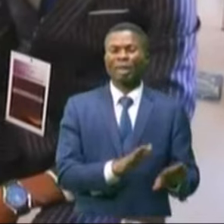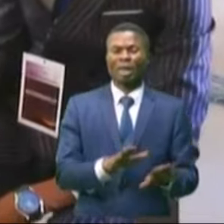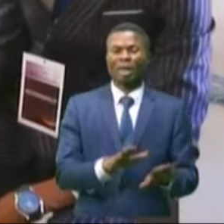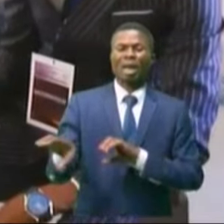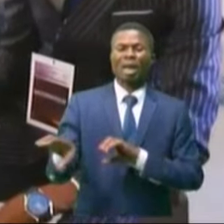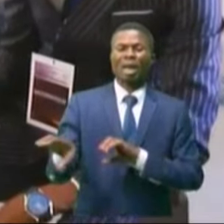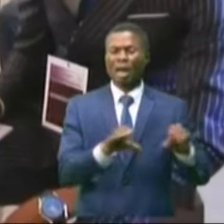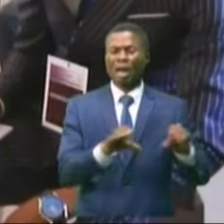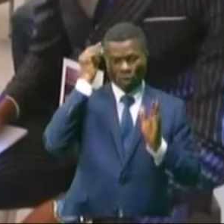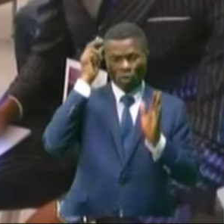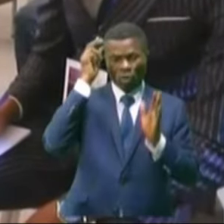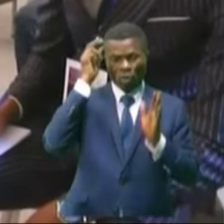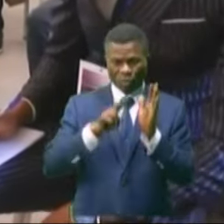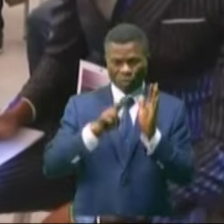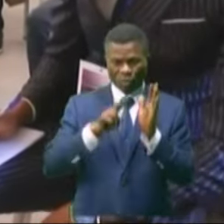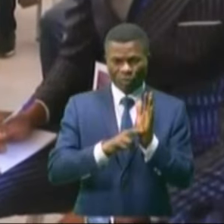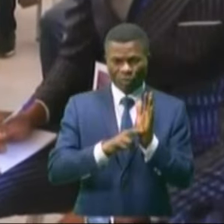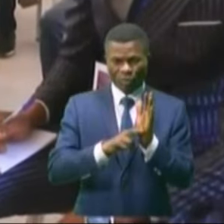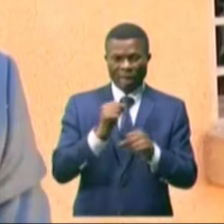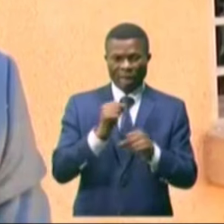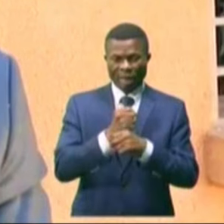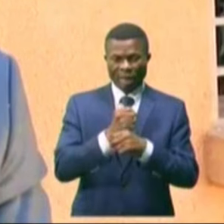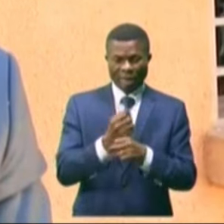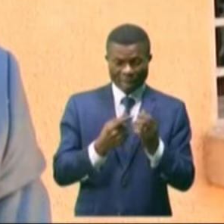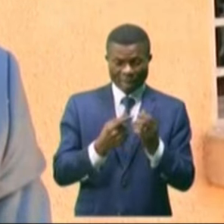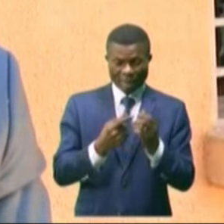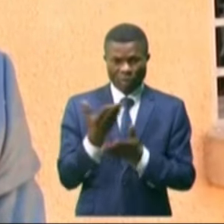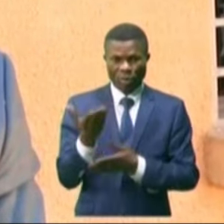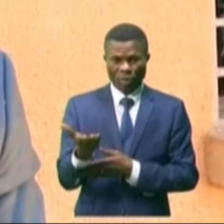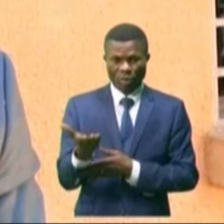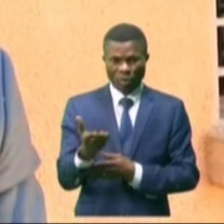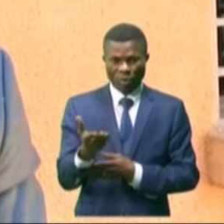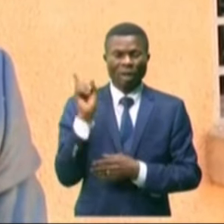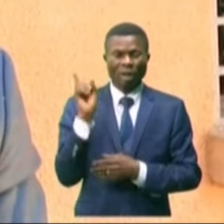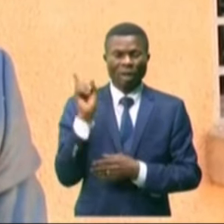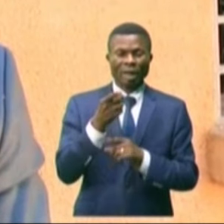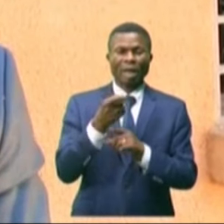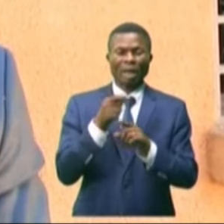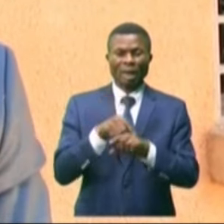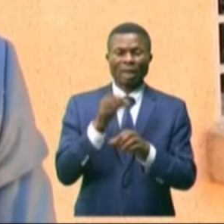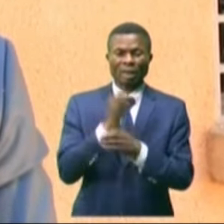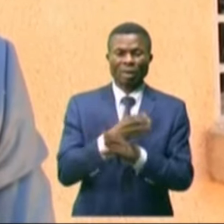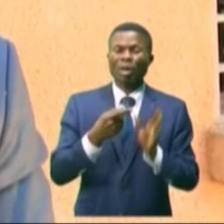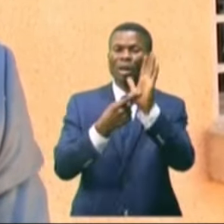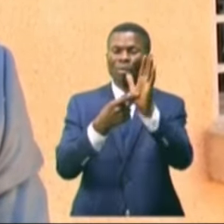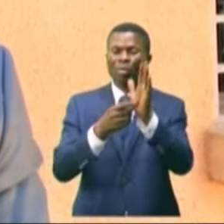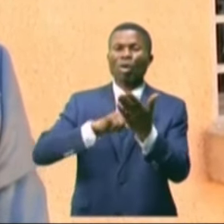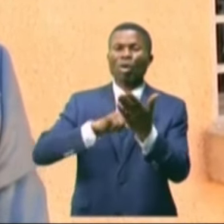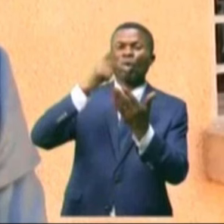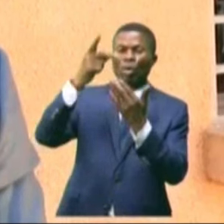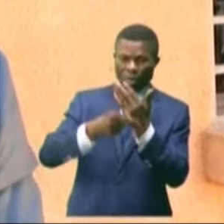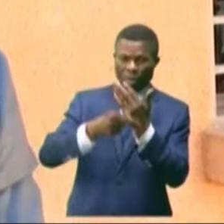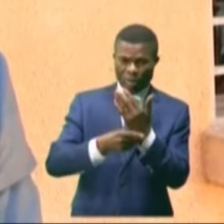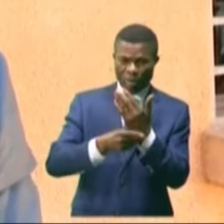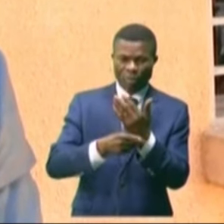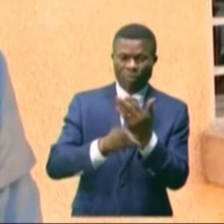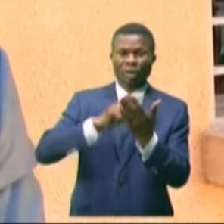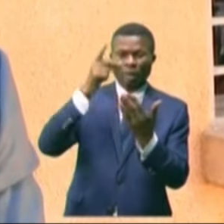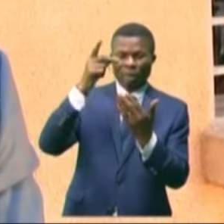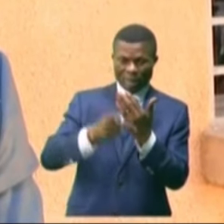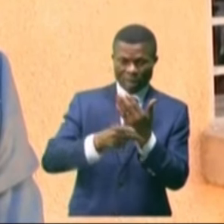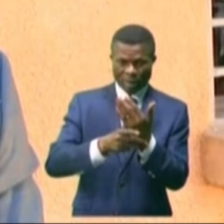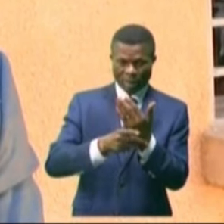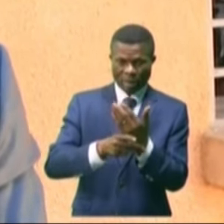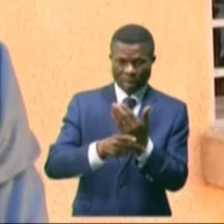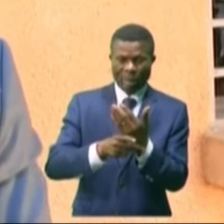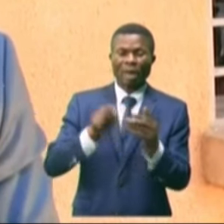du gouvernement qui sera mise en place d'ici là, qui viendra le moment venu présenter son programme. Et ce programme sera sanctionné le moment